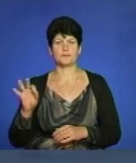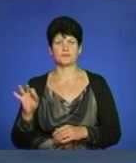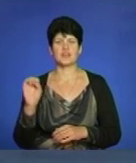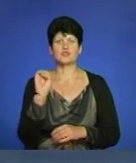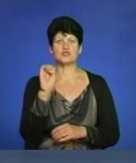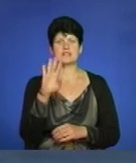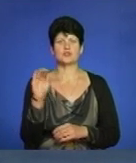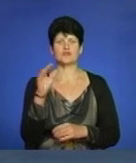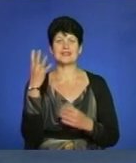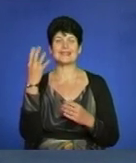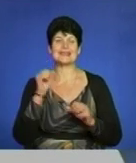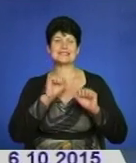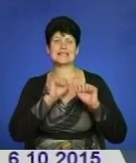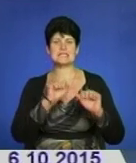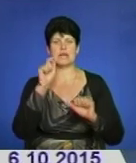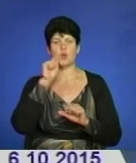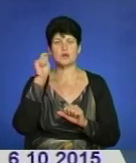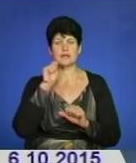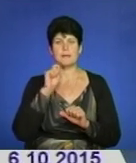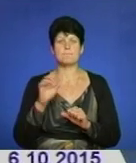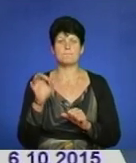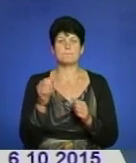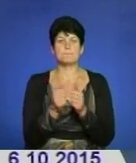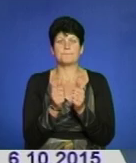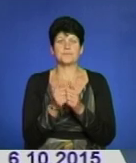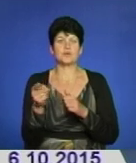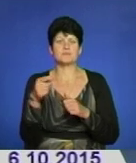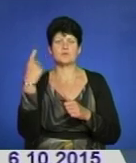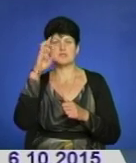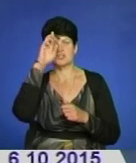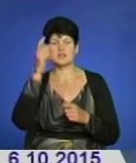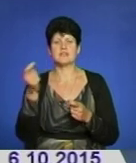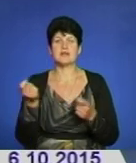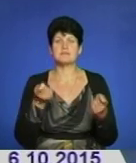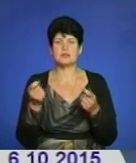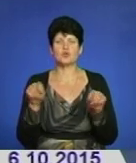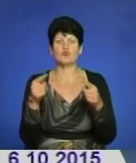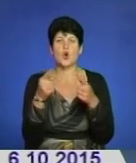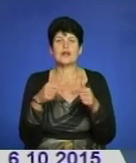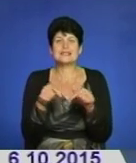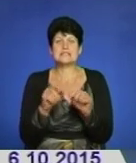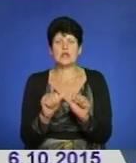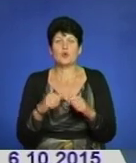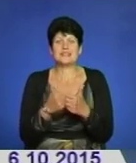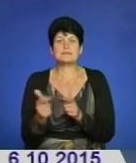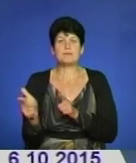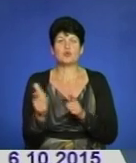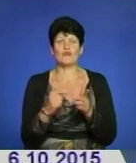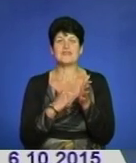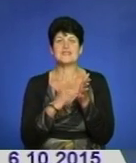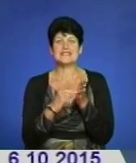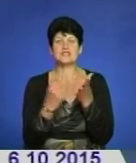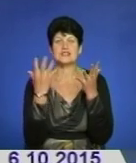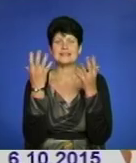14 жовтня – День захисника України. При Тернопільській обласній державній адміністрації утворено організаційний комітет з підготовки та відзначення